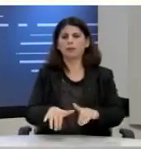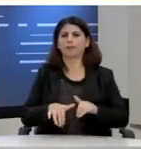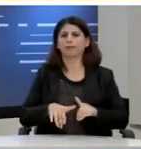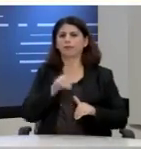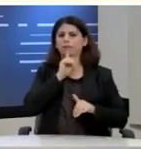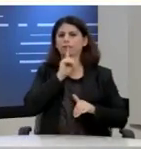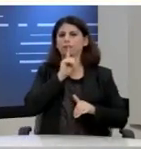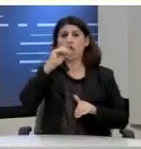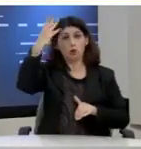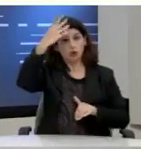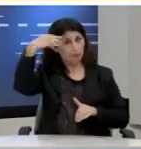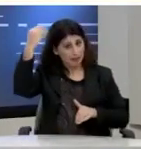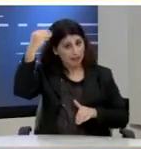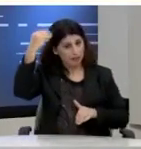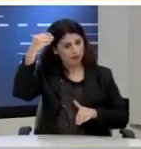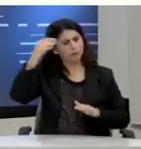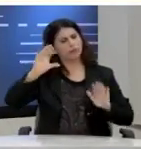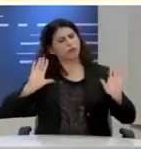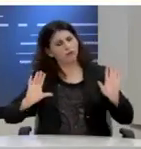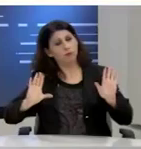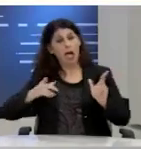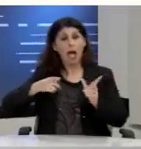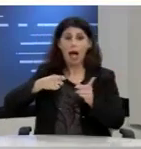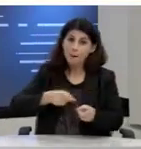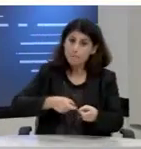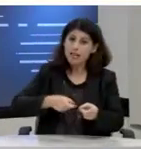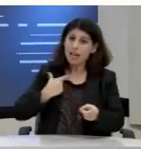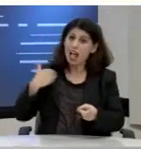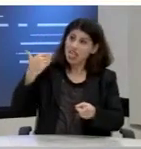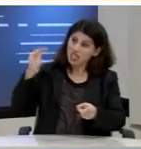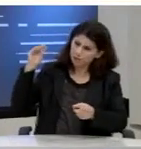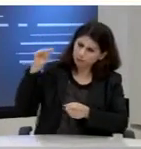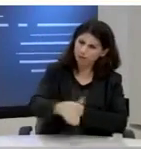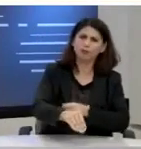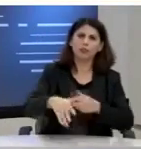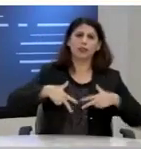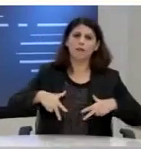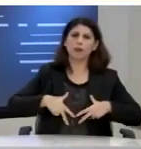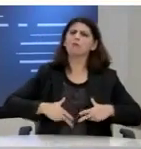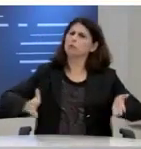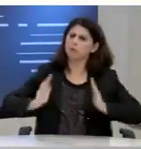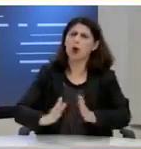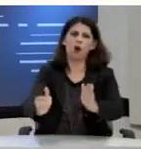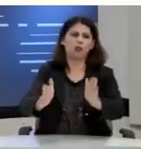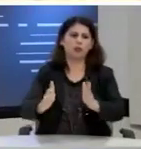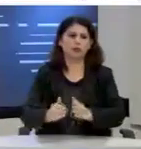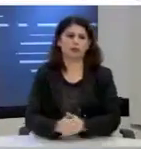κύριος Αλέξιος Τσίπρας, παρά τις απειλές ότι θα πέσει η κυβέρνηση αν προχωρήσει, προχώρησε.